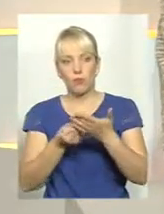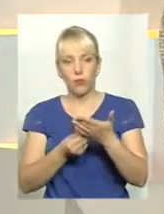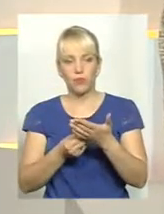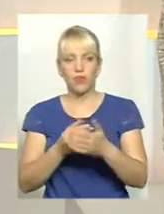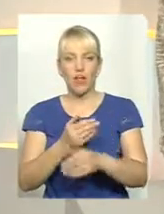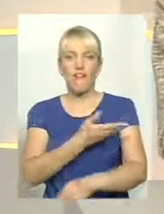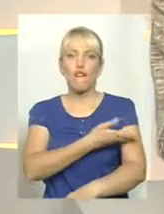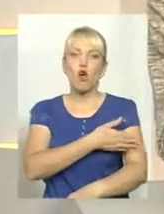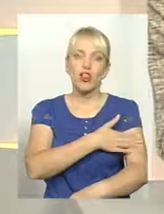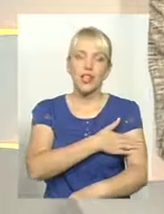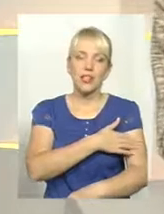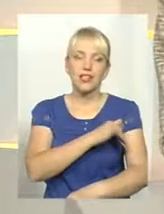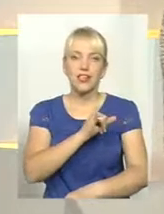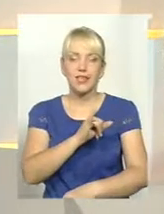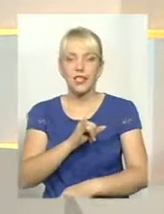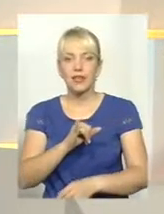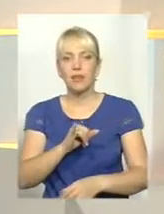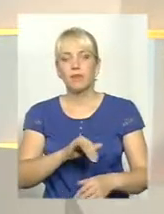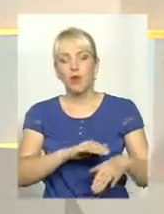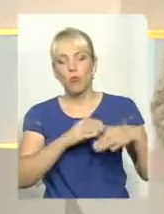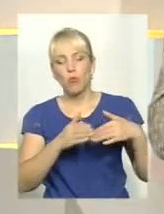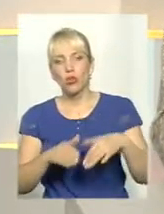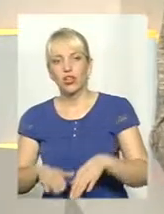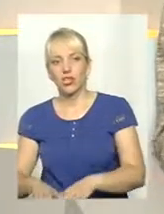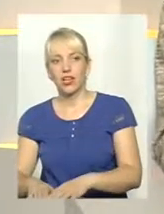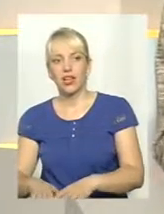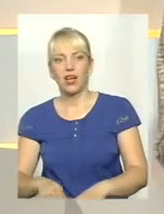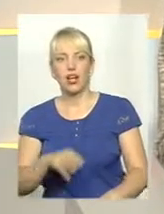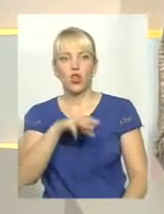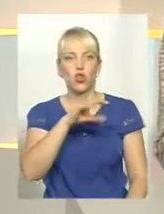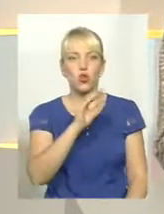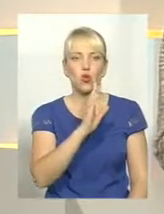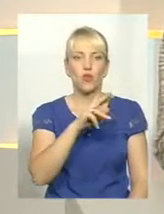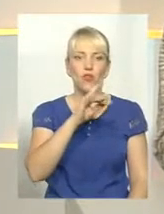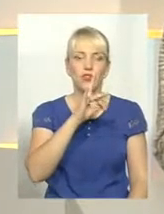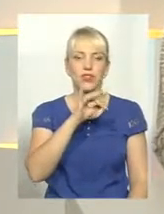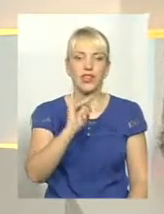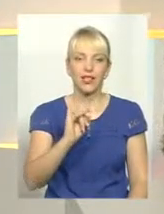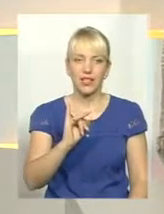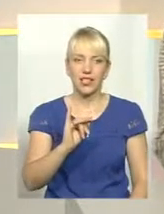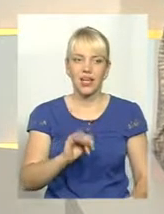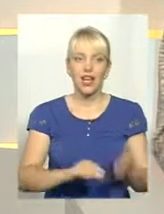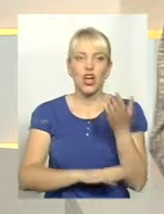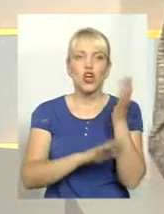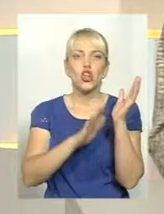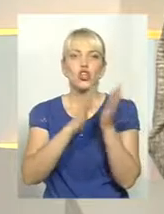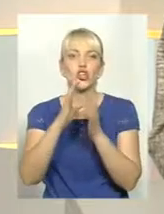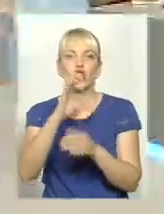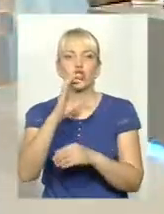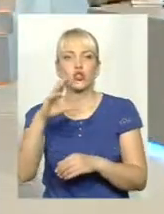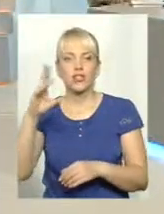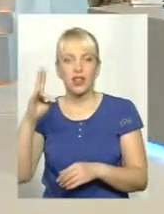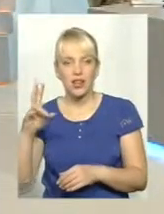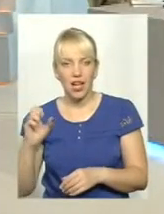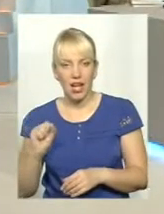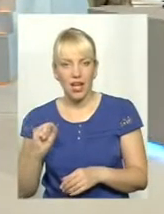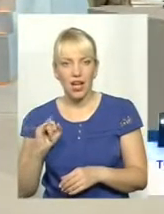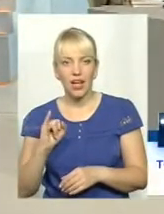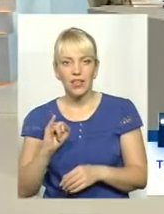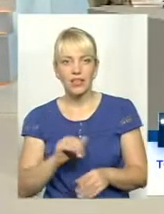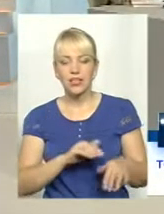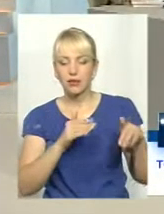ринку, активно теж зараз торгують через інтернет. Тобто чому би і ні, так? Скажіть, будь ласка, все-таки, як поєднати в